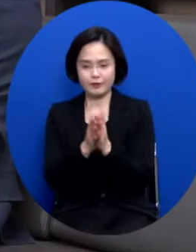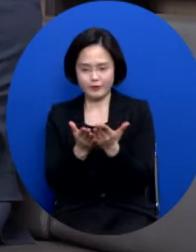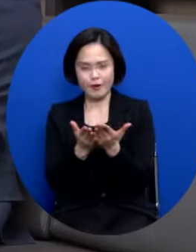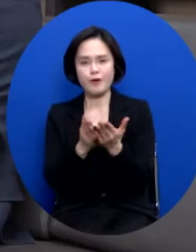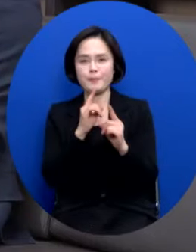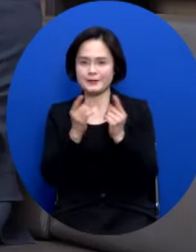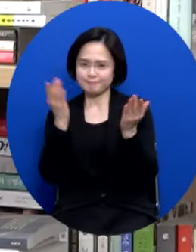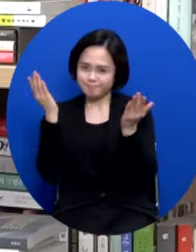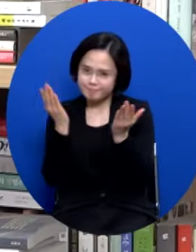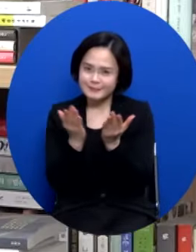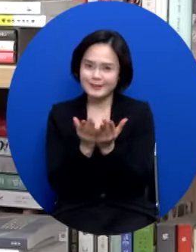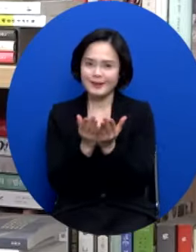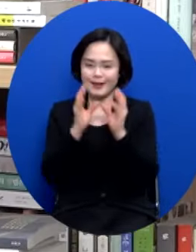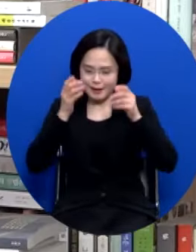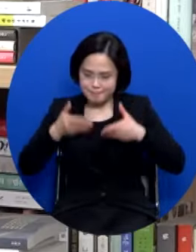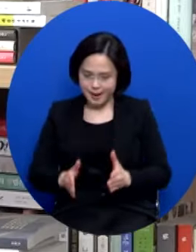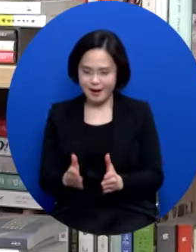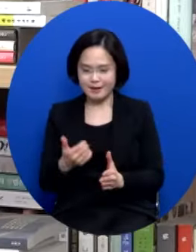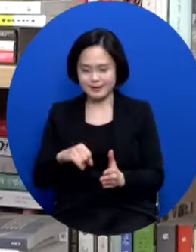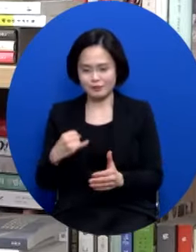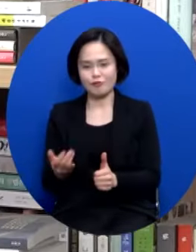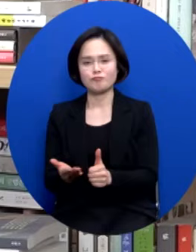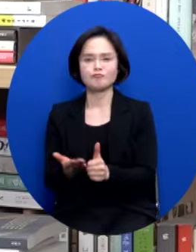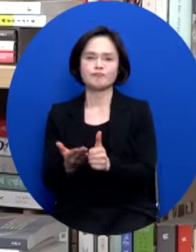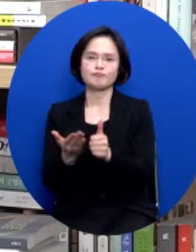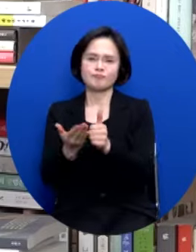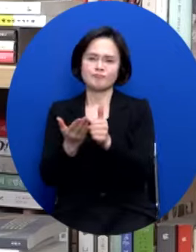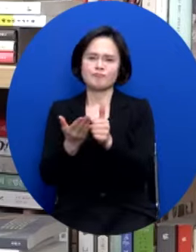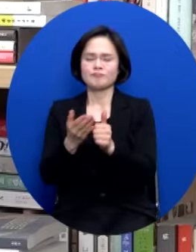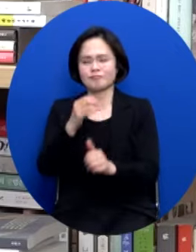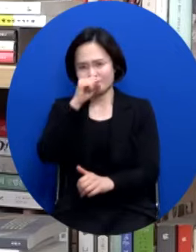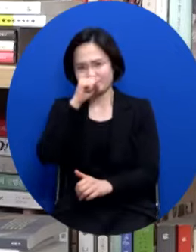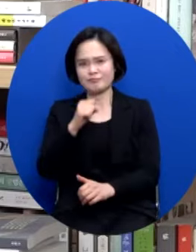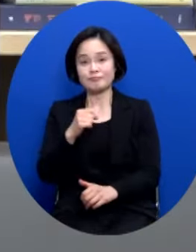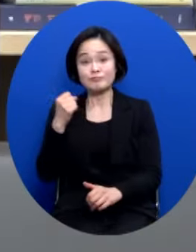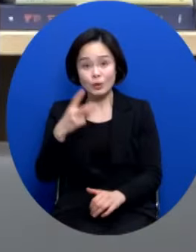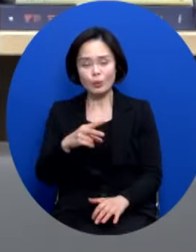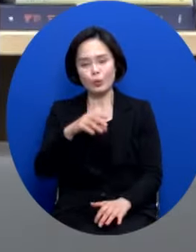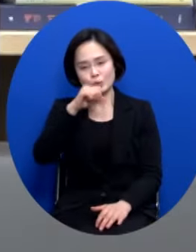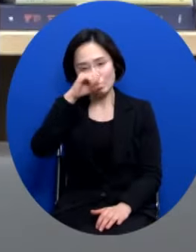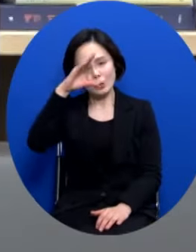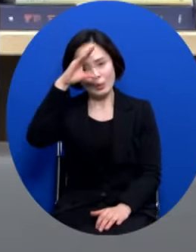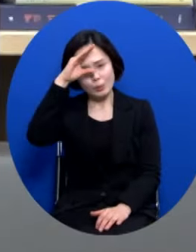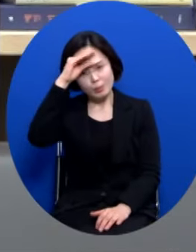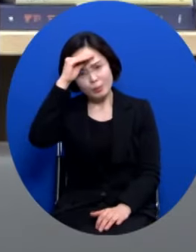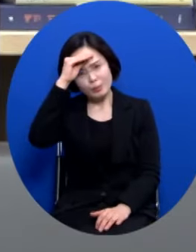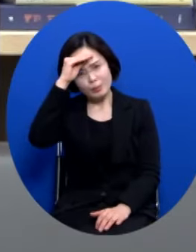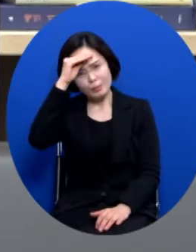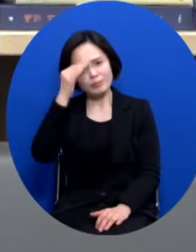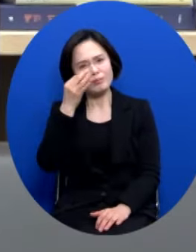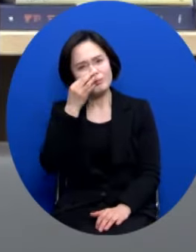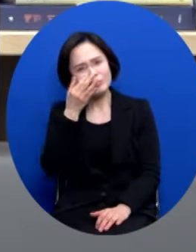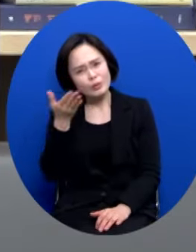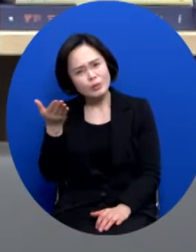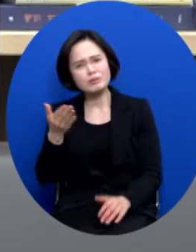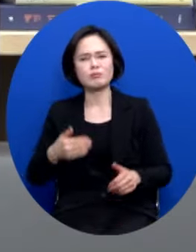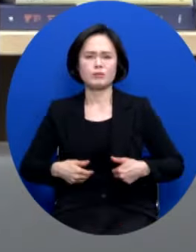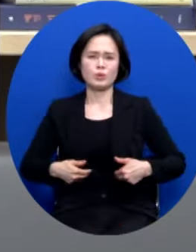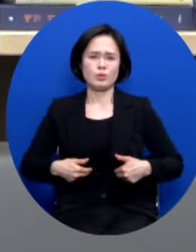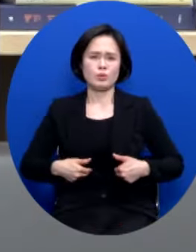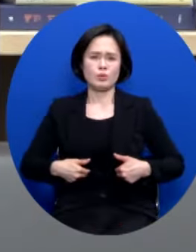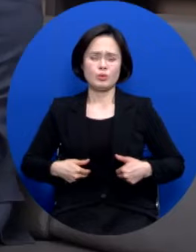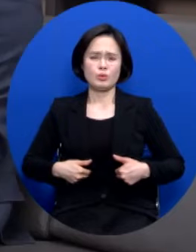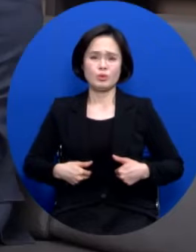양육하는 것이 필요할 것 같습니다. 또 한 가지는 좋은 롤모델이 굉장히 필요한 것 같습니다. 정부나 리더, 방송하시는